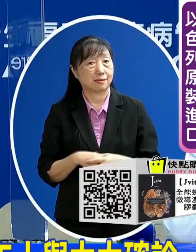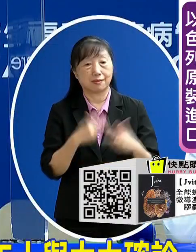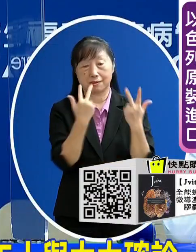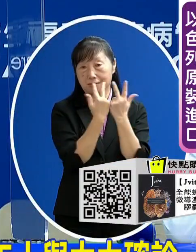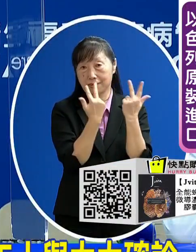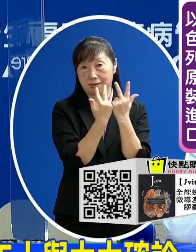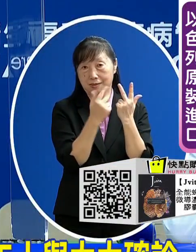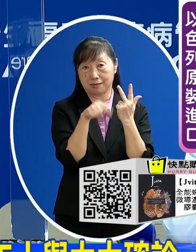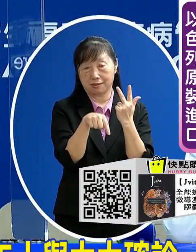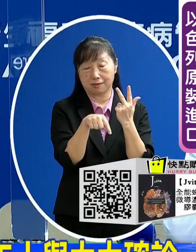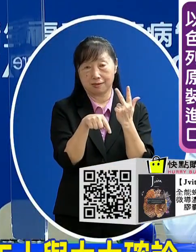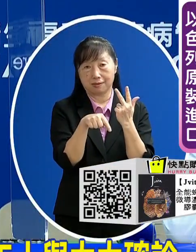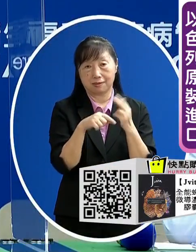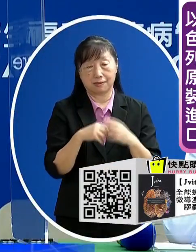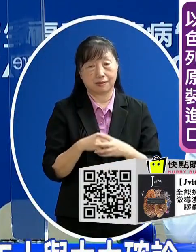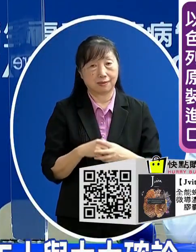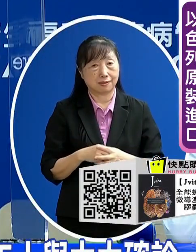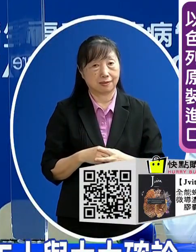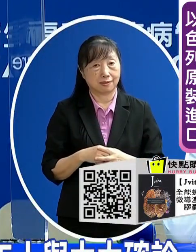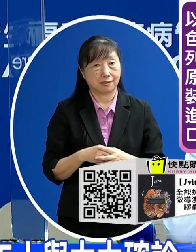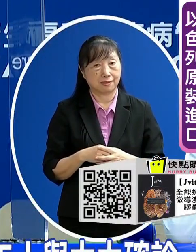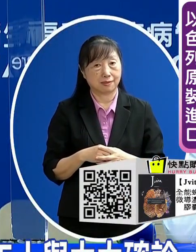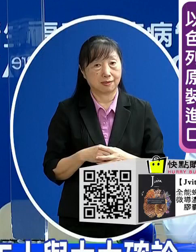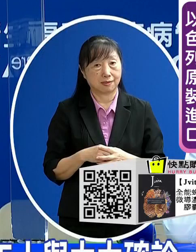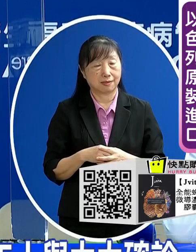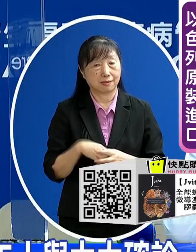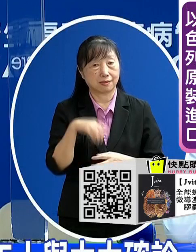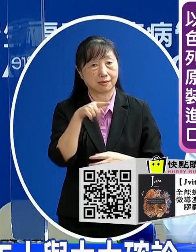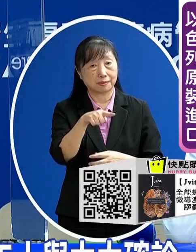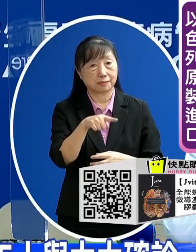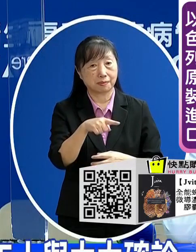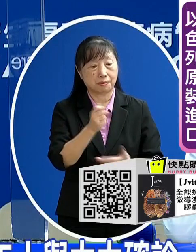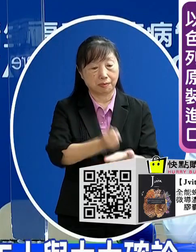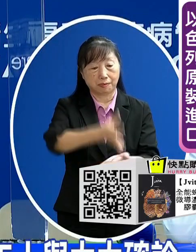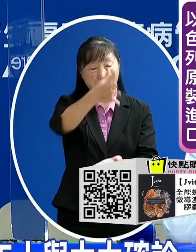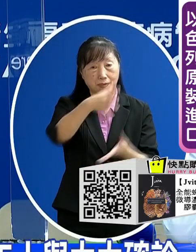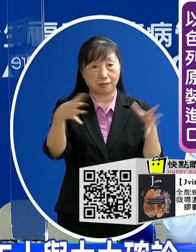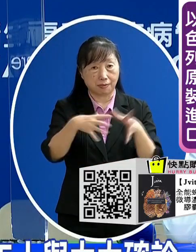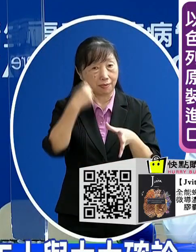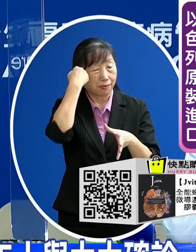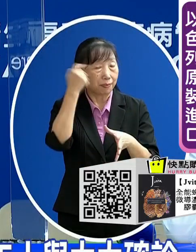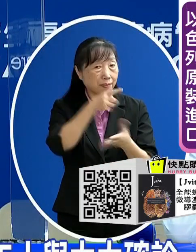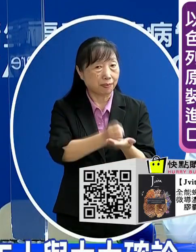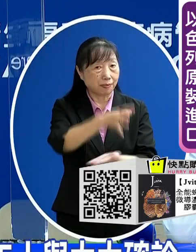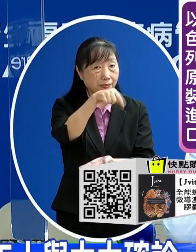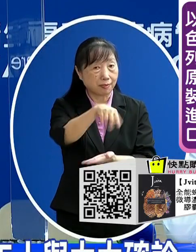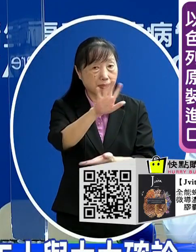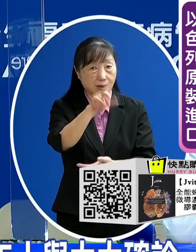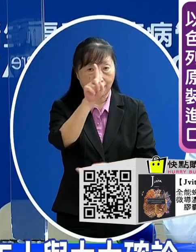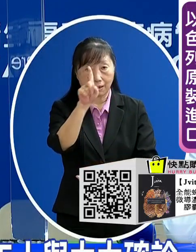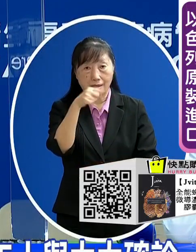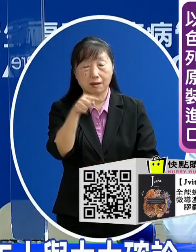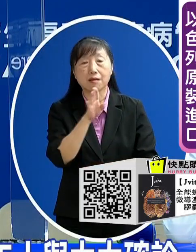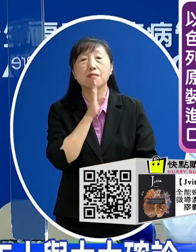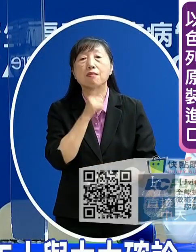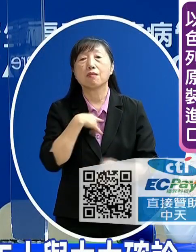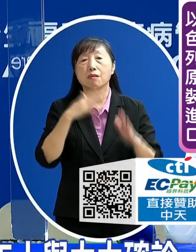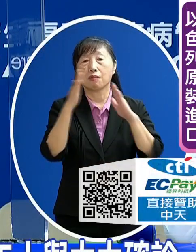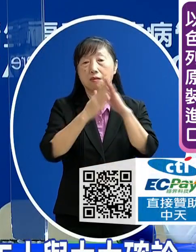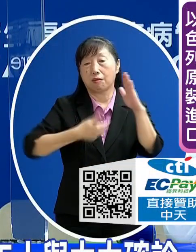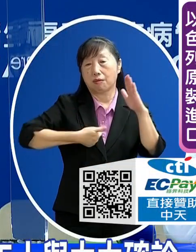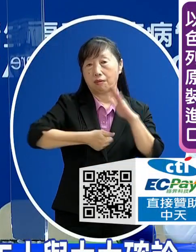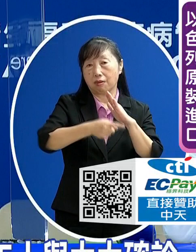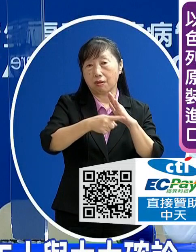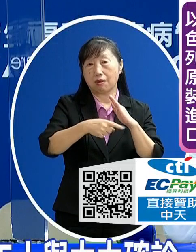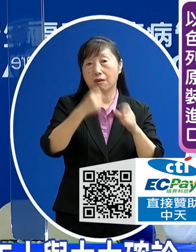北这个集合住宅又有1位在那边，就是一个装修的公司的